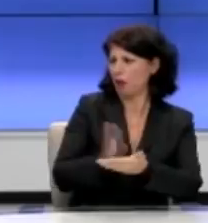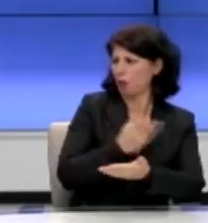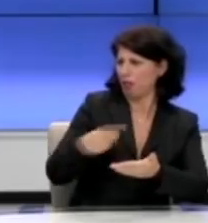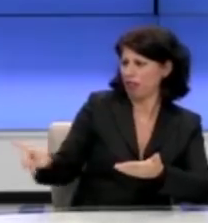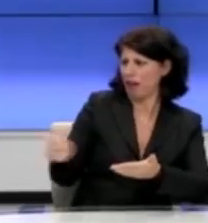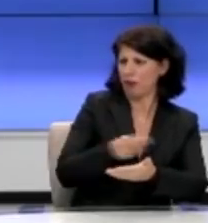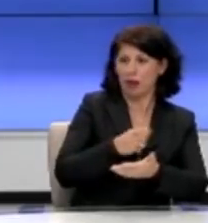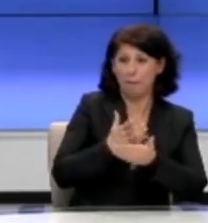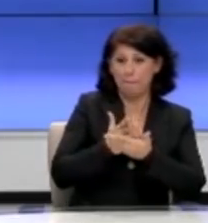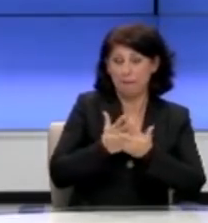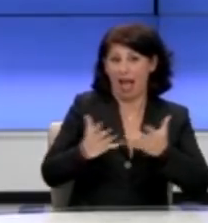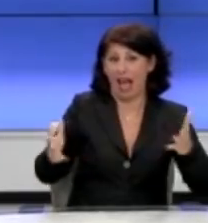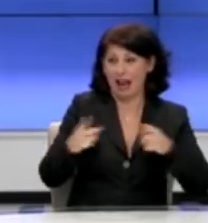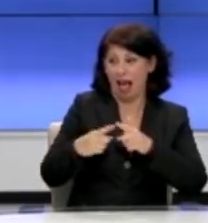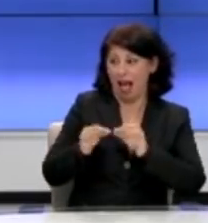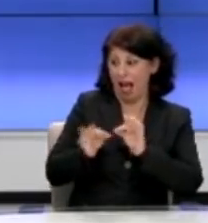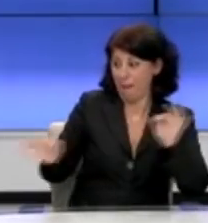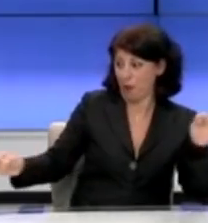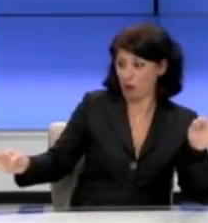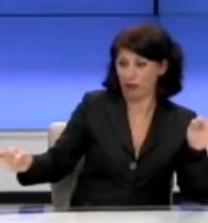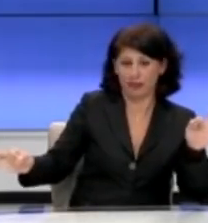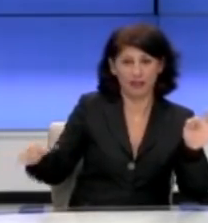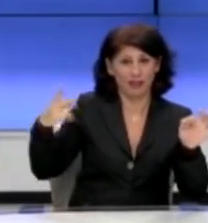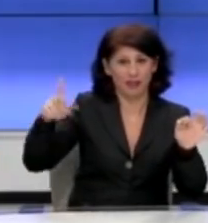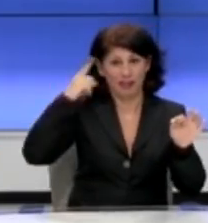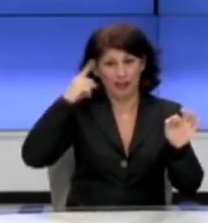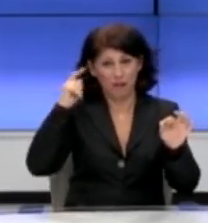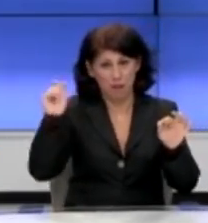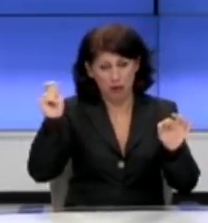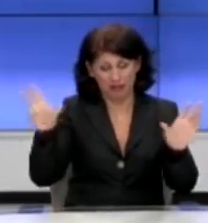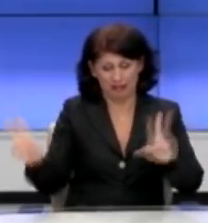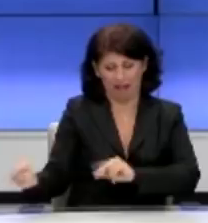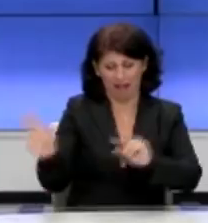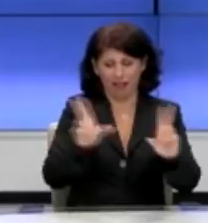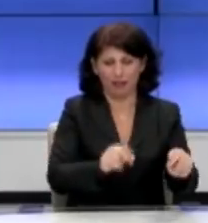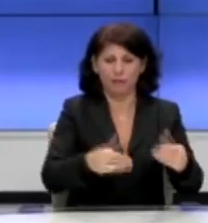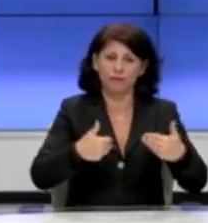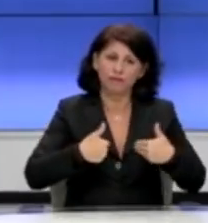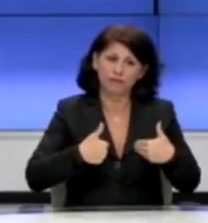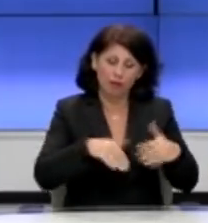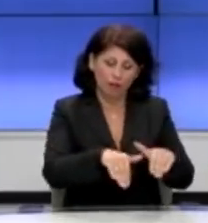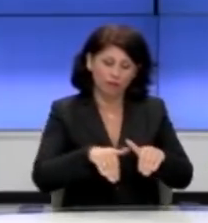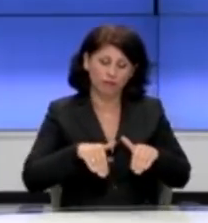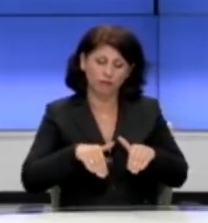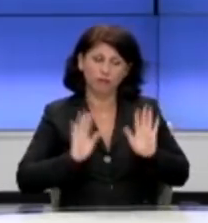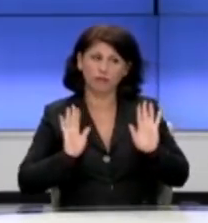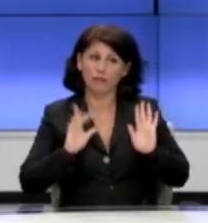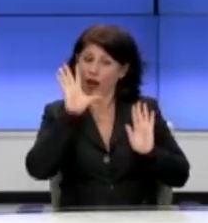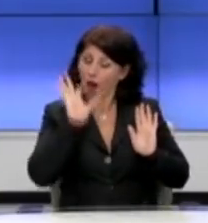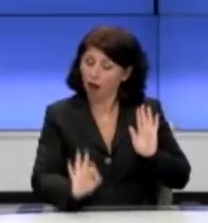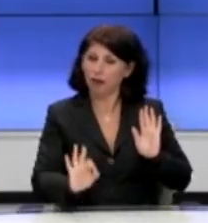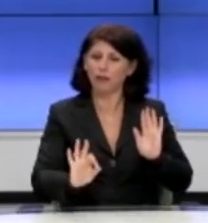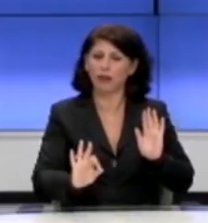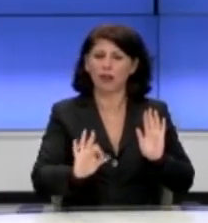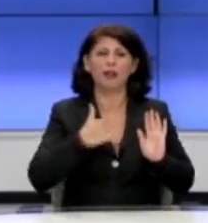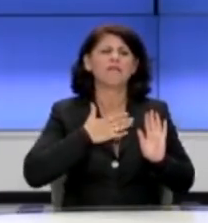χάσμα η μεγάλη απόσταση, τέλος πάντων, από αυτή, από τη δική σας πολιτική. Εμείς, σας το λέμε ειλικρινέστατα,